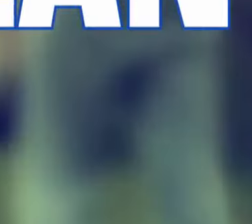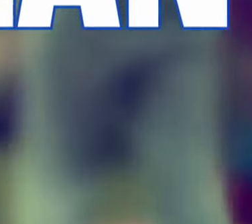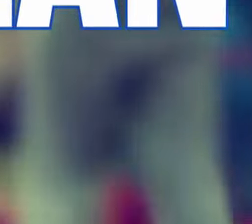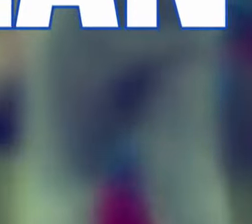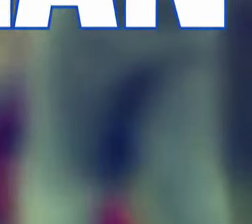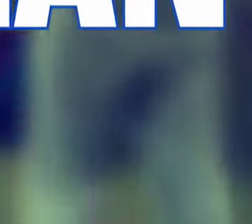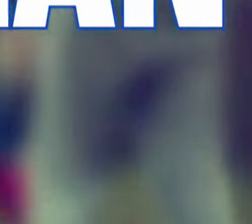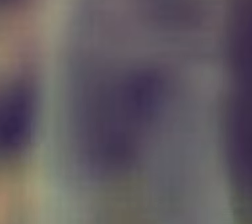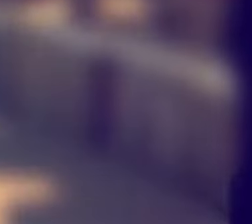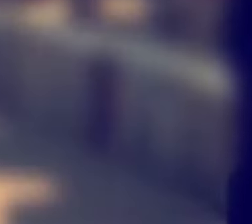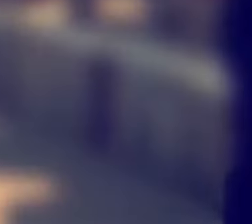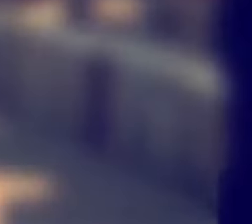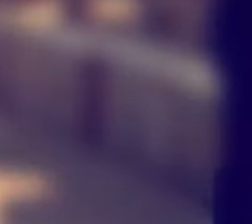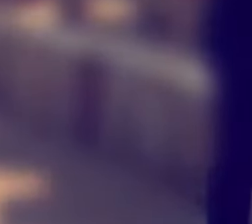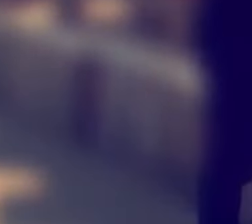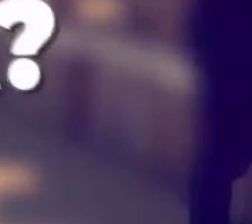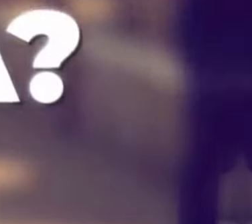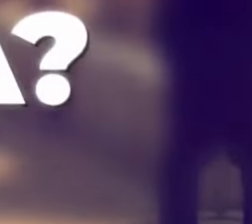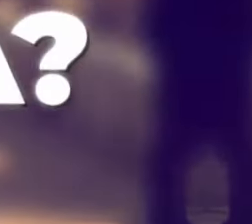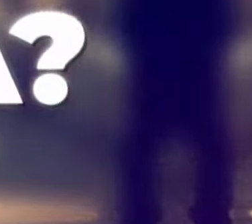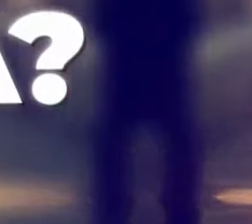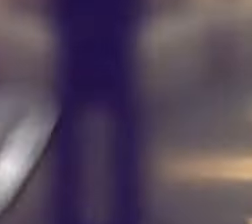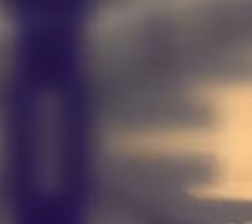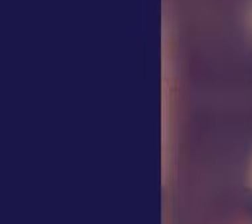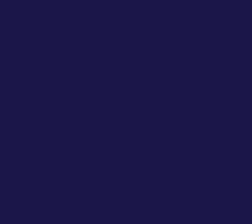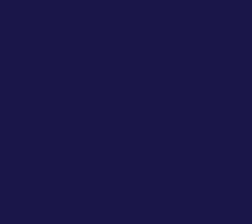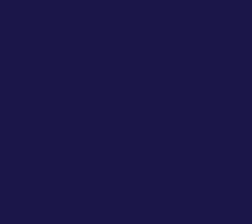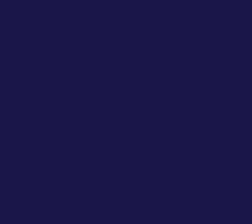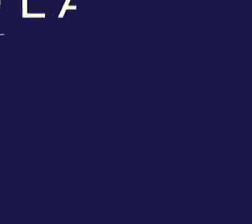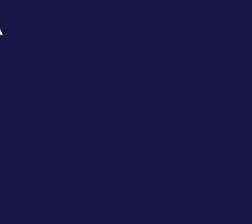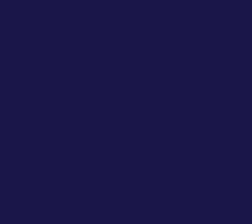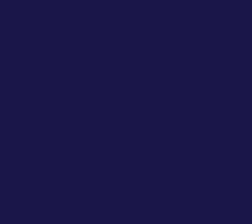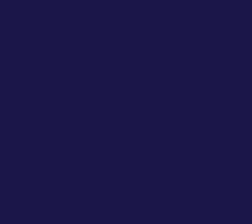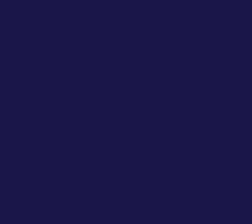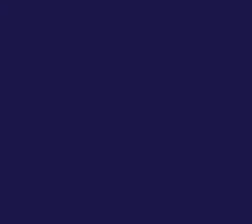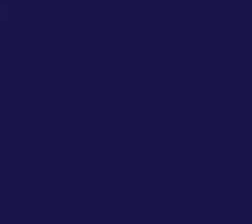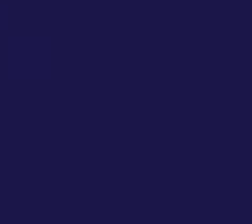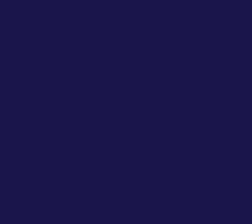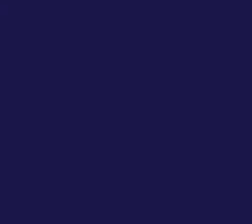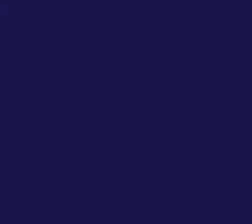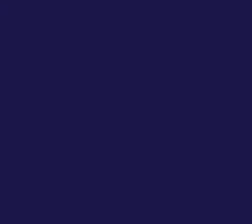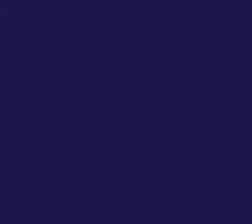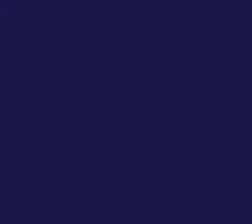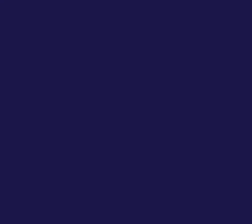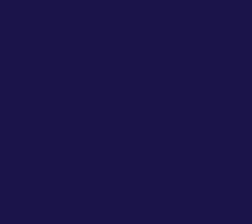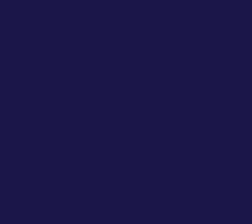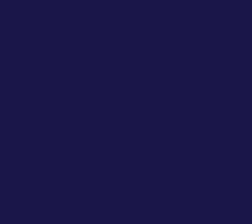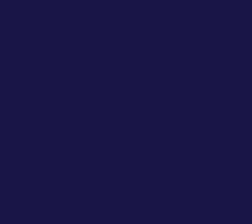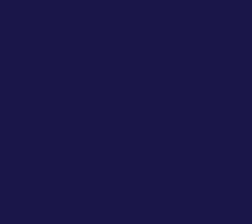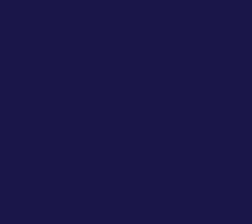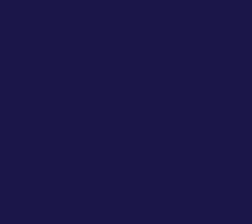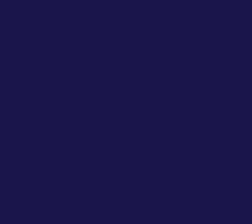tahun 2025. Anda sudah bersedia? Hantar permohonan mengikut keperluan need statement, layari